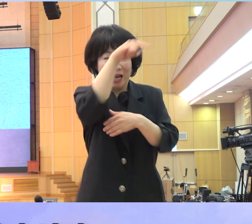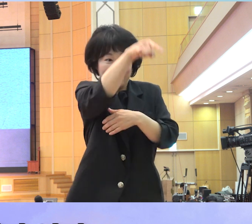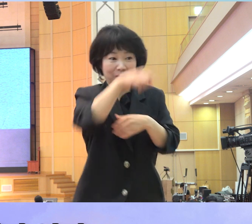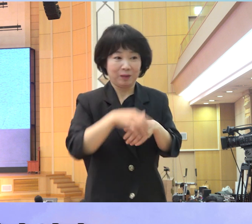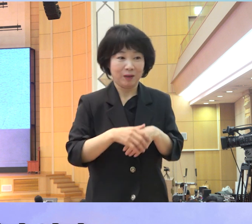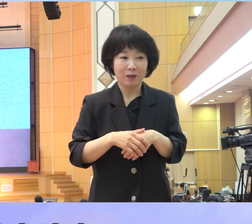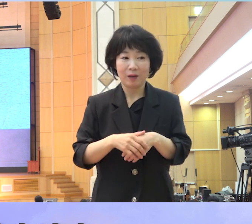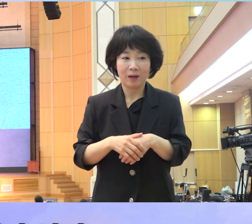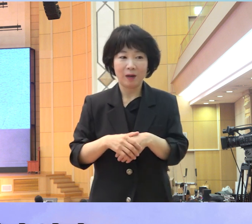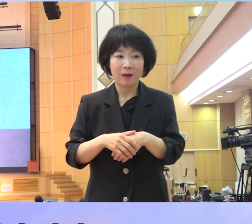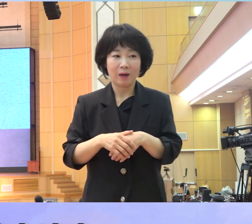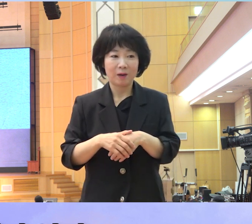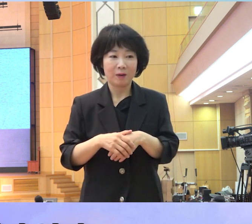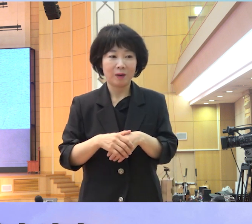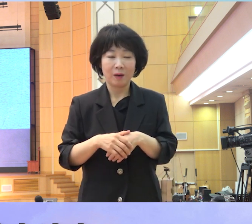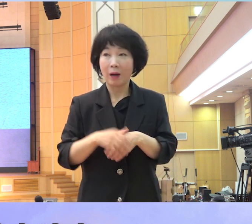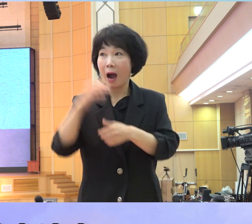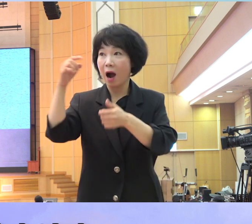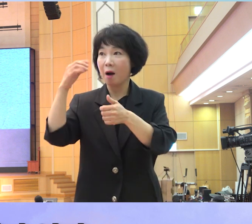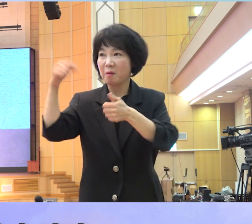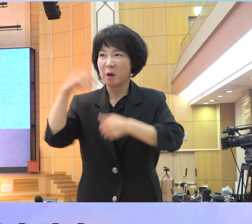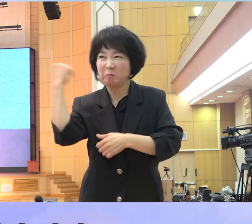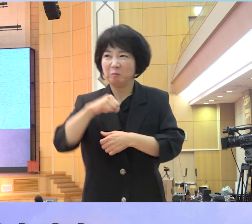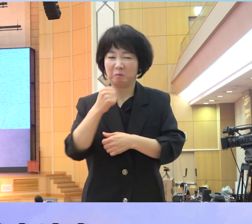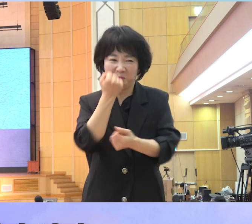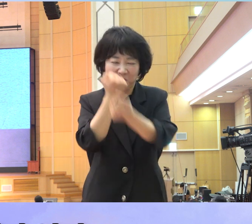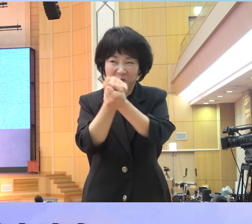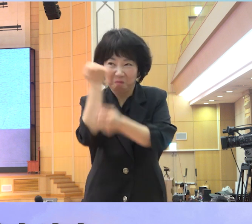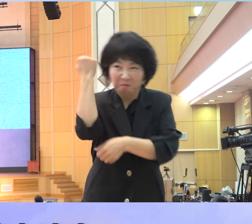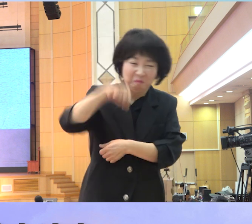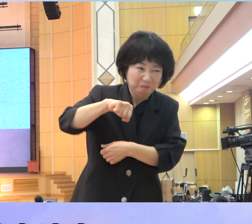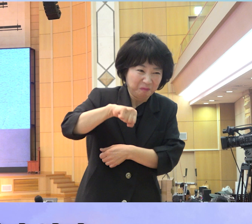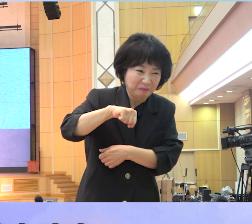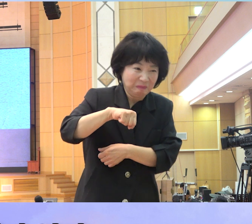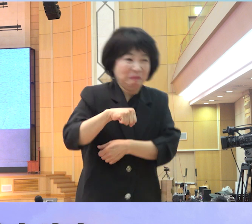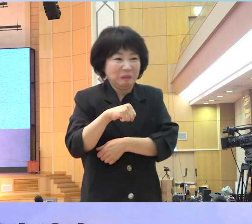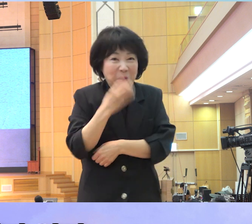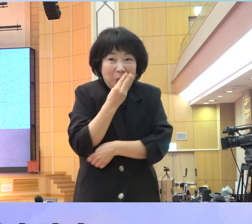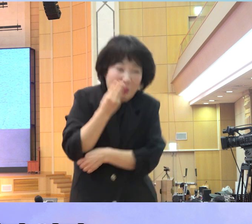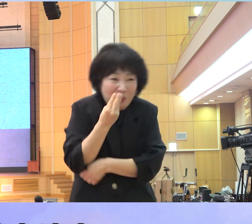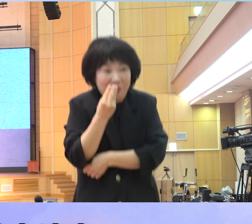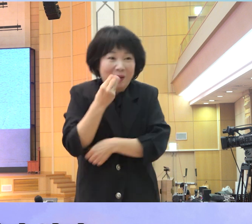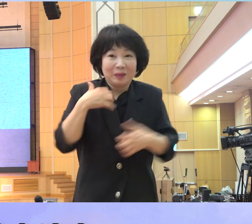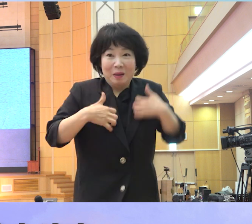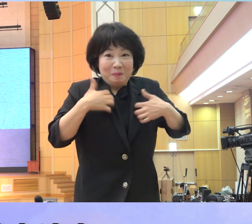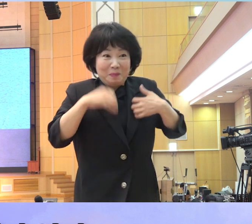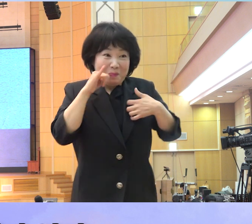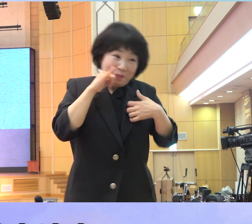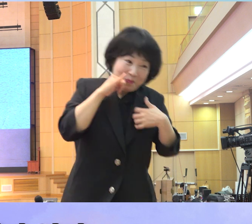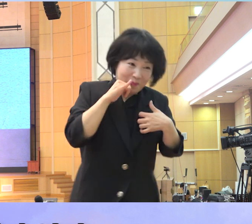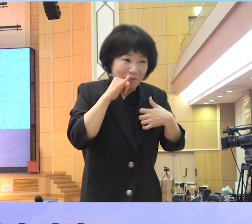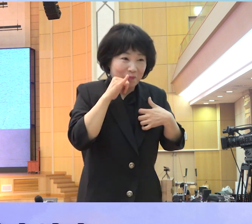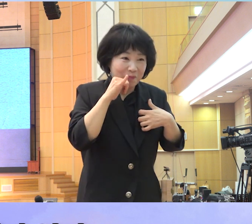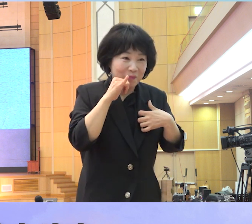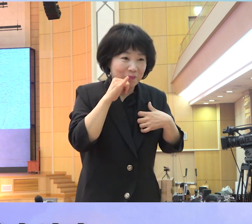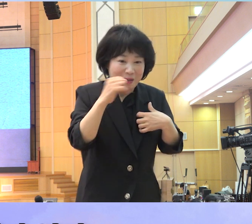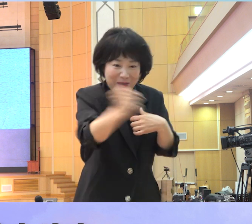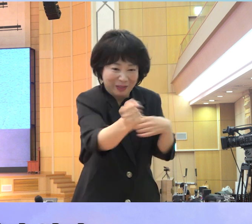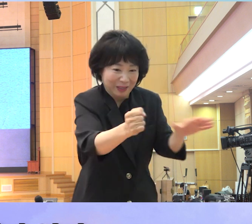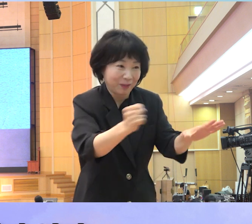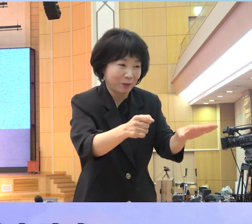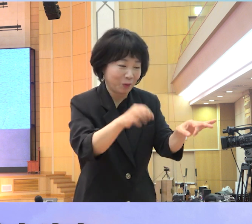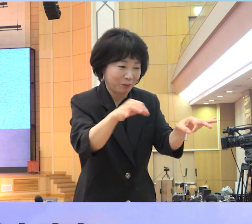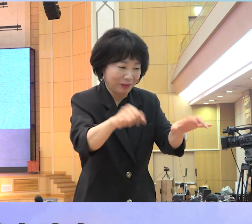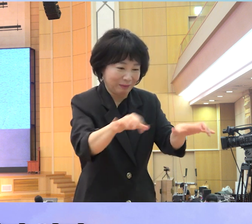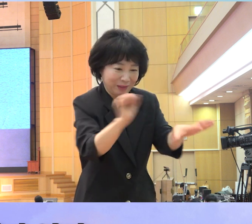불구하고 제가 그 오락실을 뭐 한 거예요? 간 거예요. 그 가서 이제 오락하는 건데, 사실